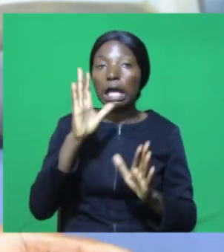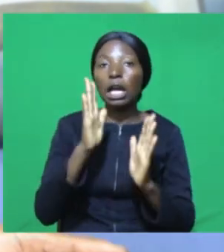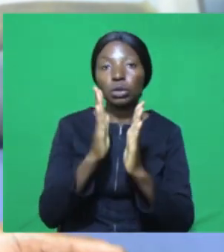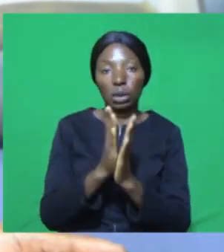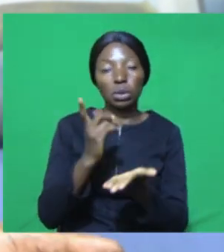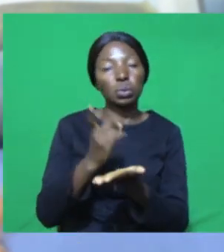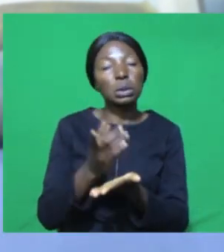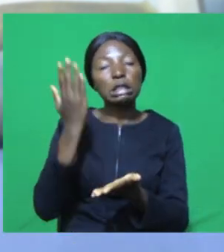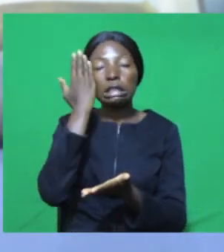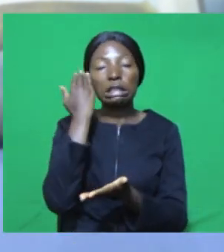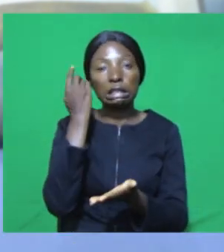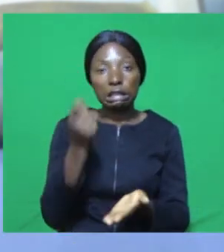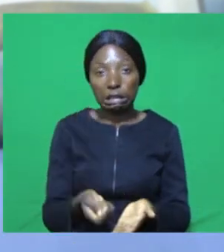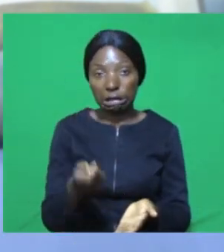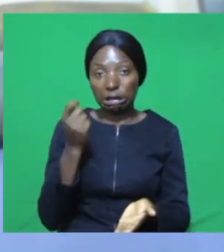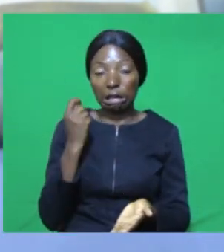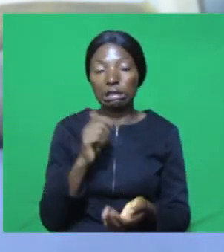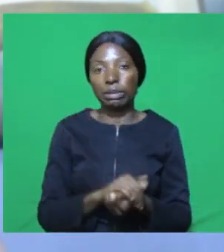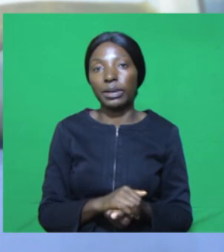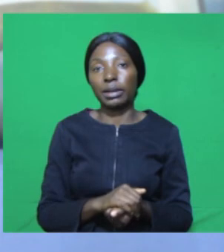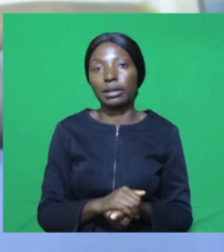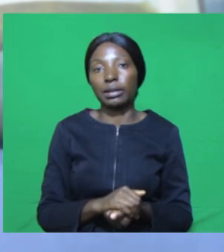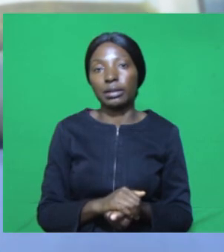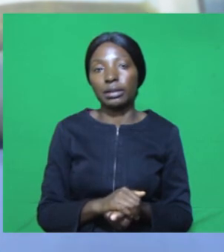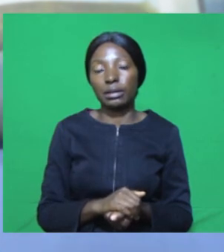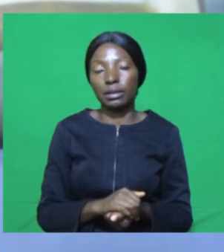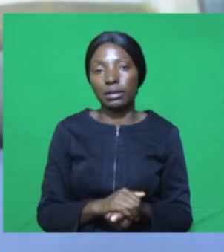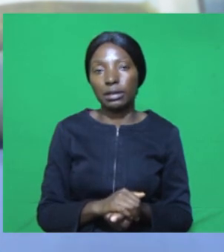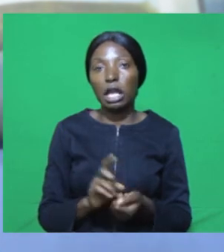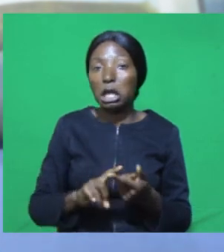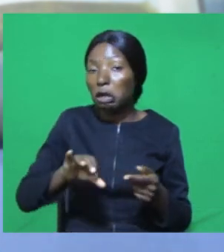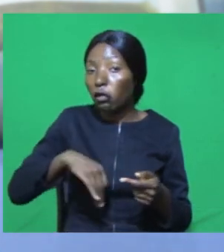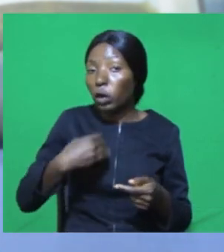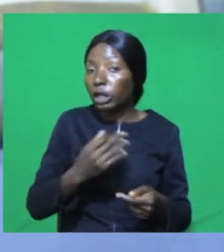rutoriwo nesu. Ari kureverera vanobvuma nekuzvininipisa.